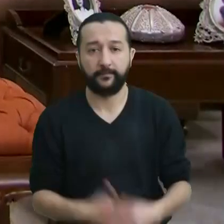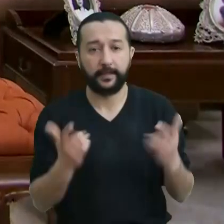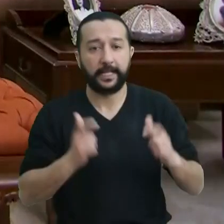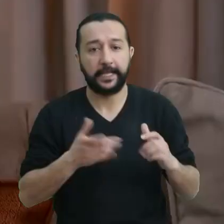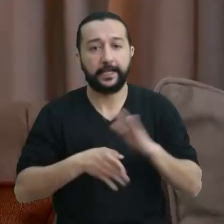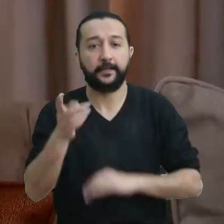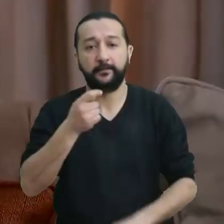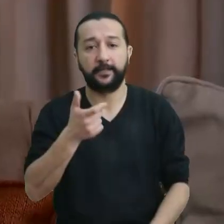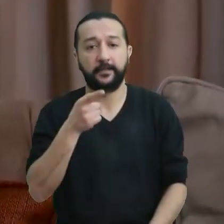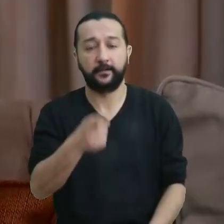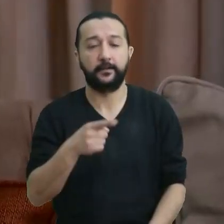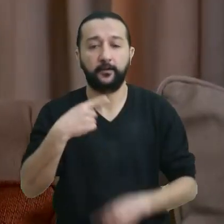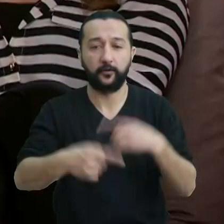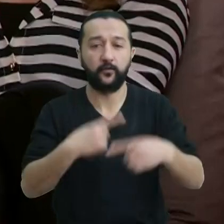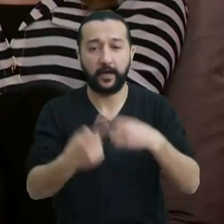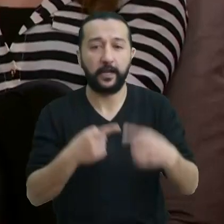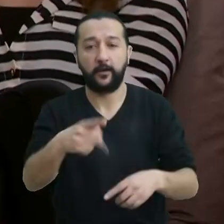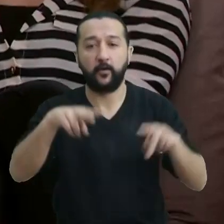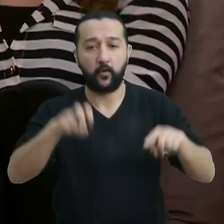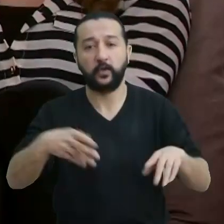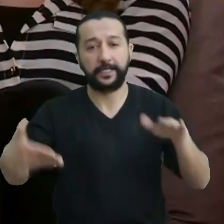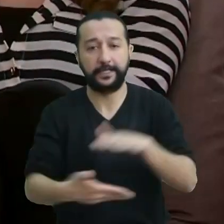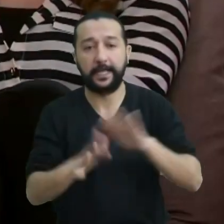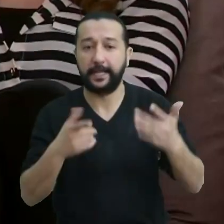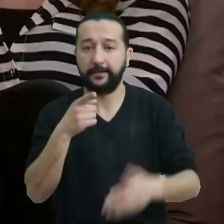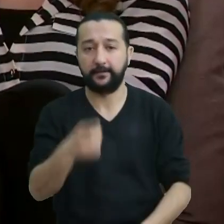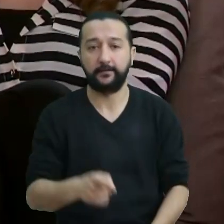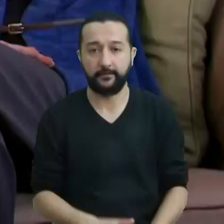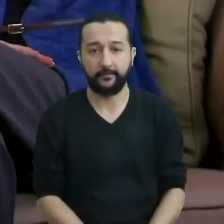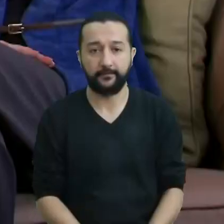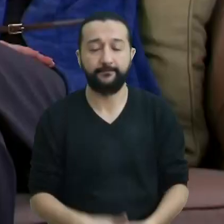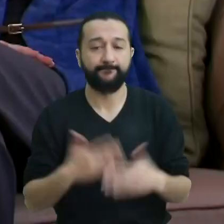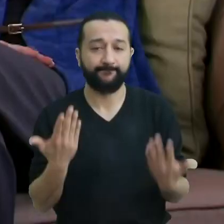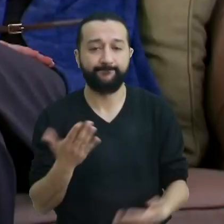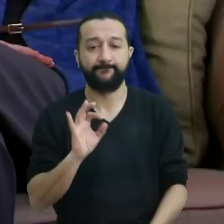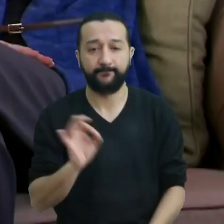Nereye gitti ya bilye? Yuvarlandı, koltuğun altına gitti herhalde hayatım. Ha.